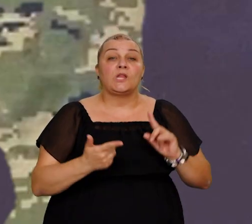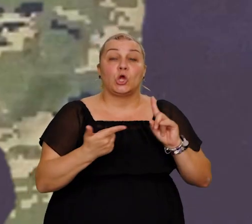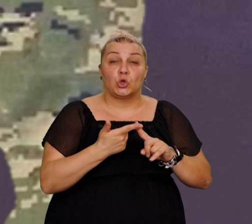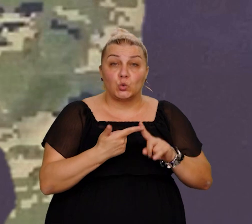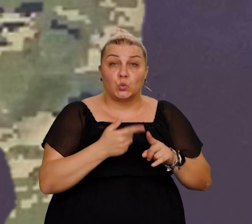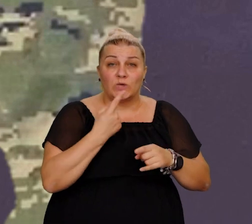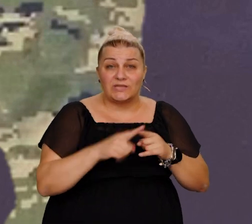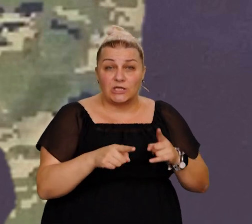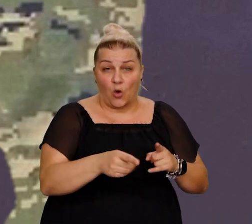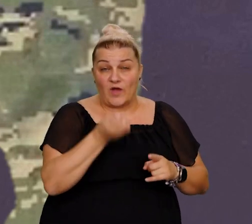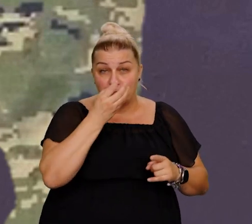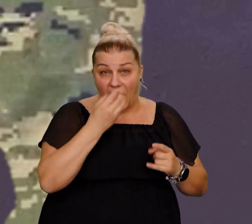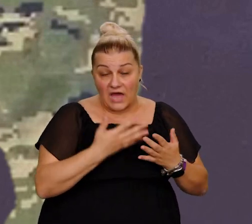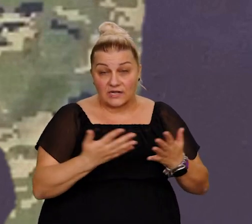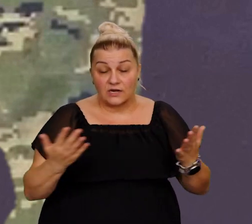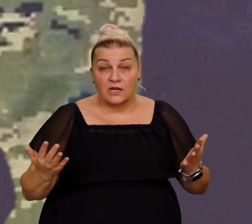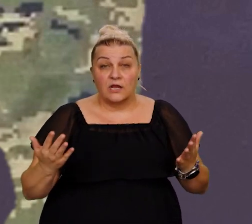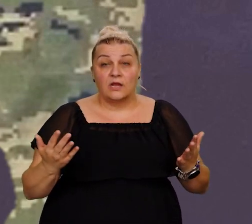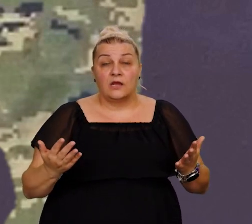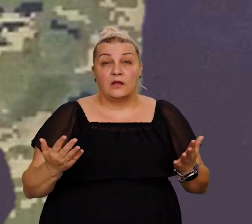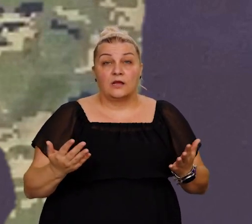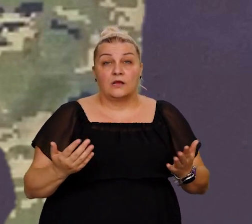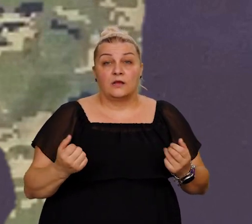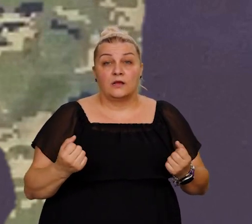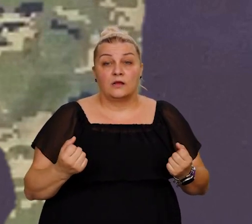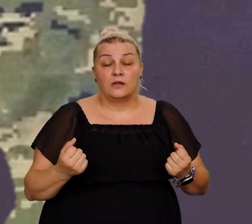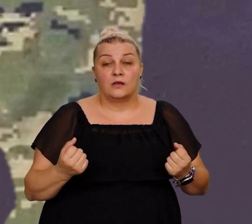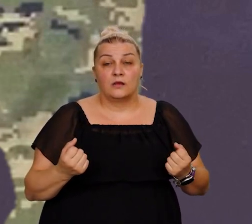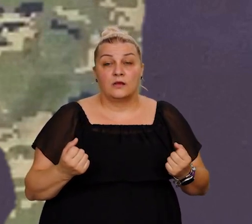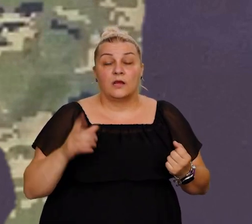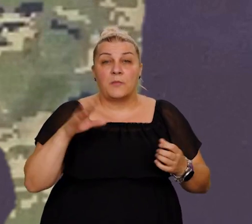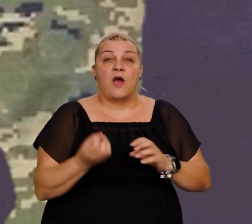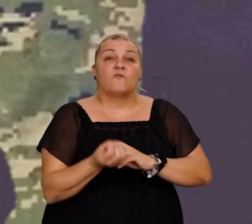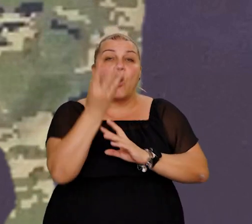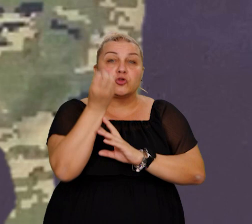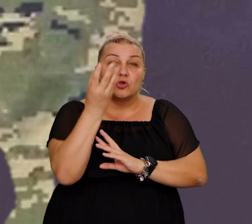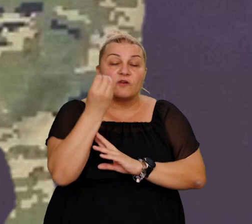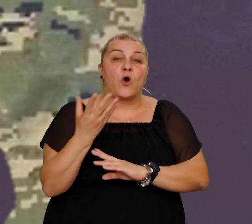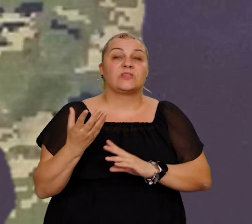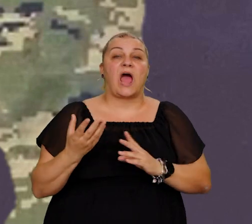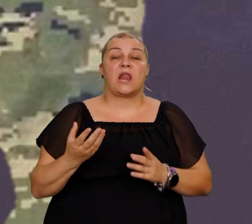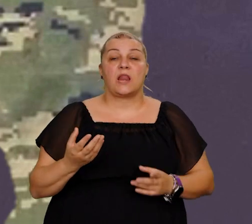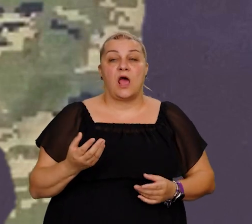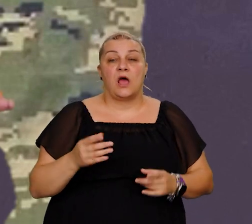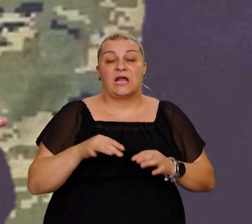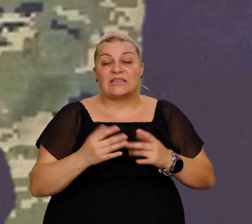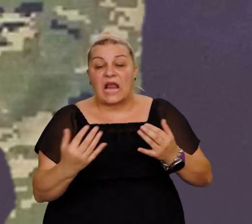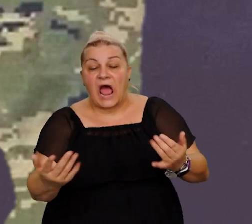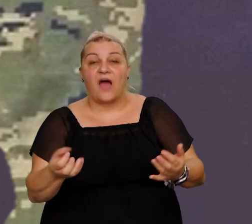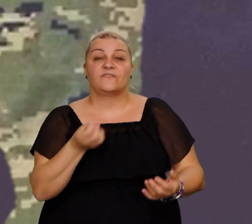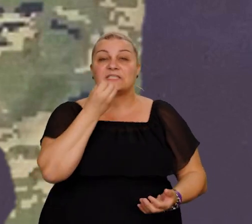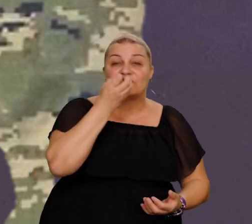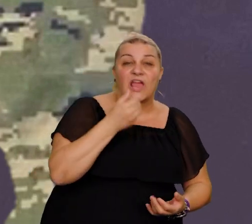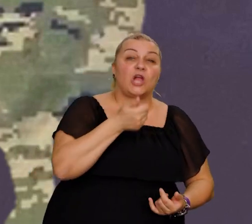Drugi dio parka, spomen parka, imaju vodoskoci neki, imaju fontane neke,